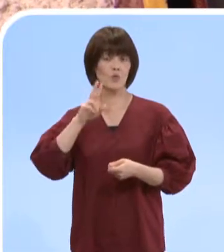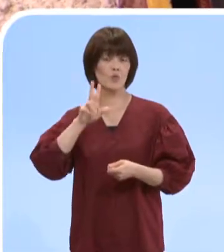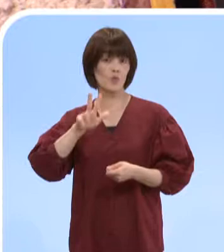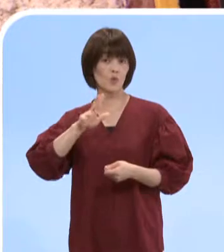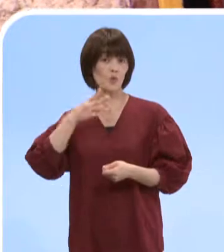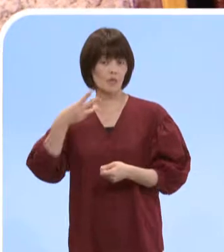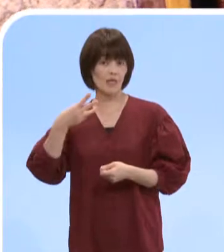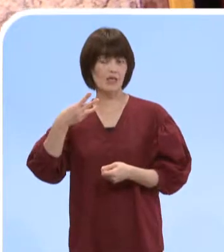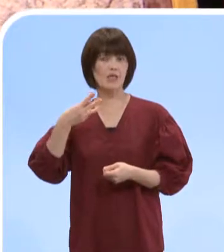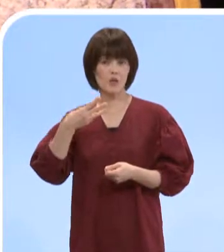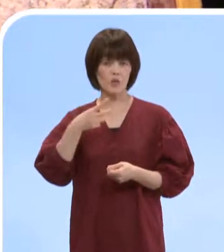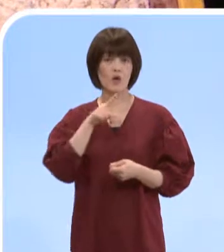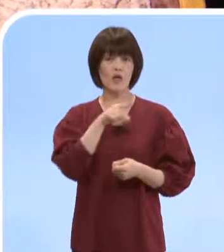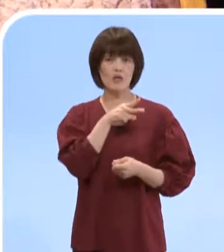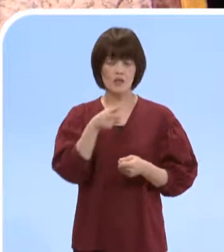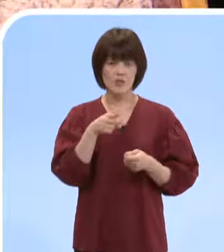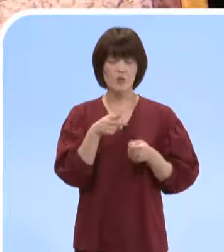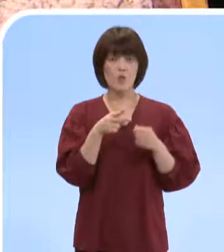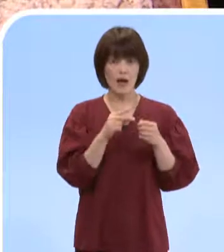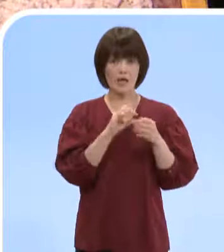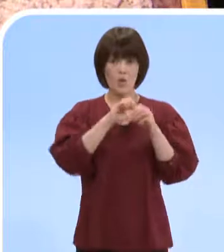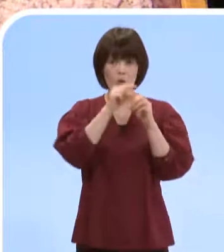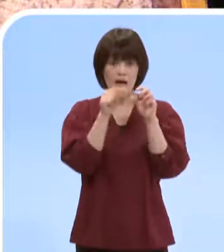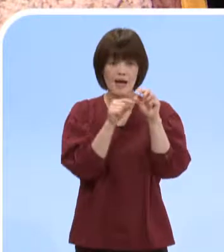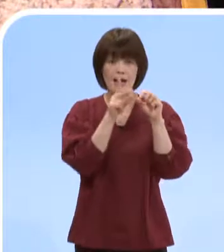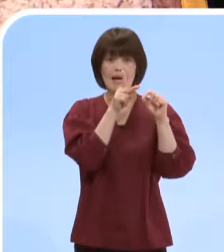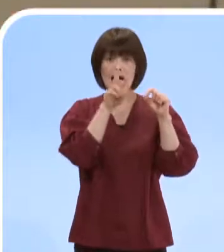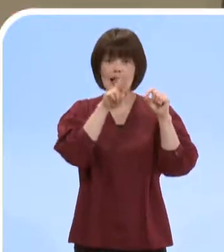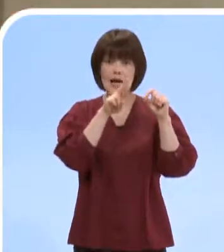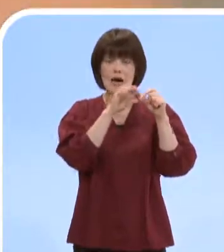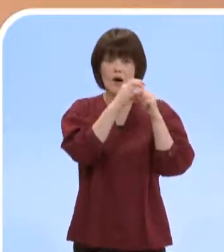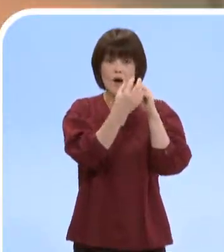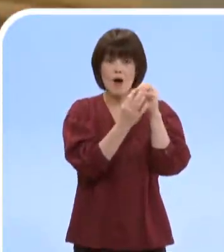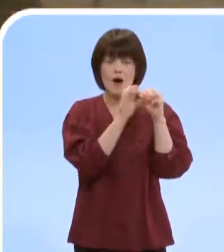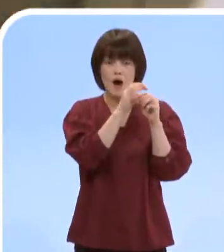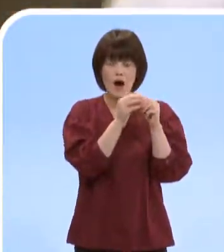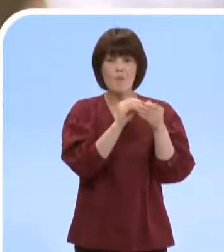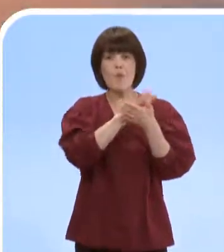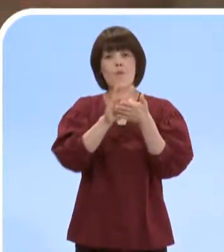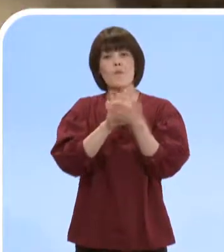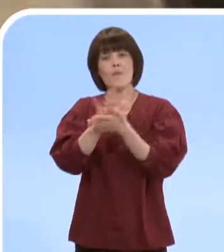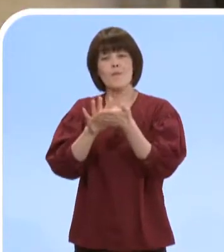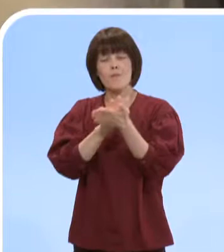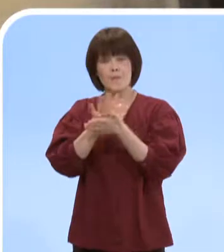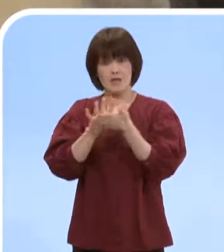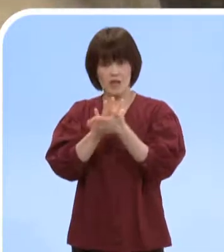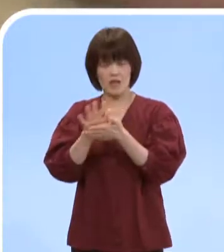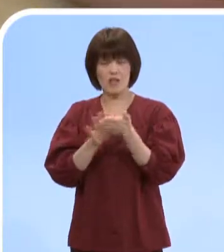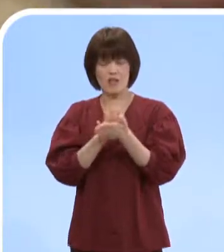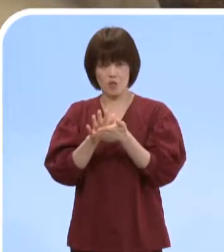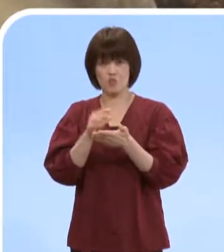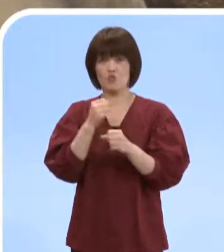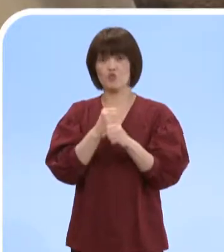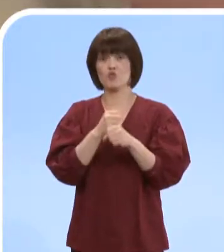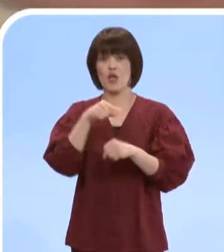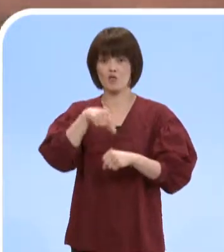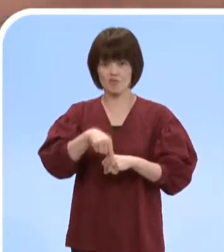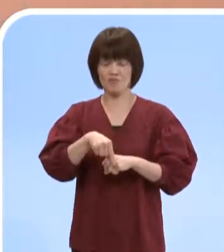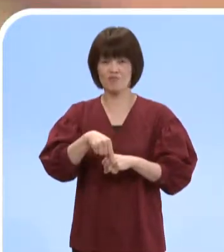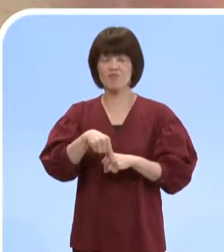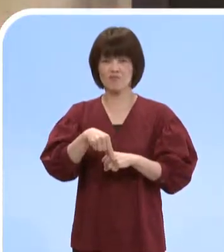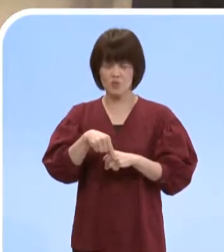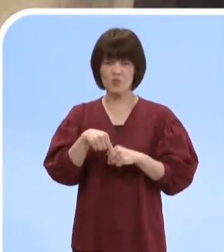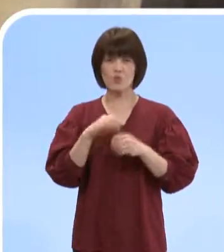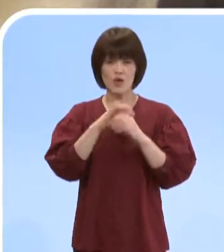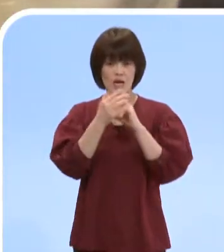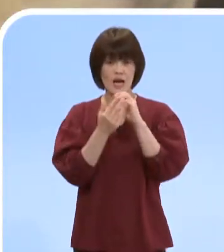柄の入ったそば粉をブレンドさせていただいて二八そばで仕上げたおそばとなっております。皮が入って